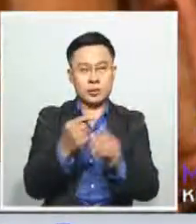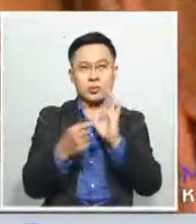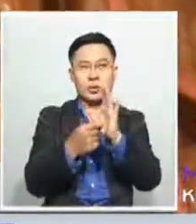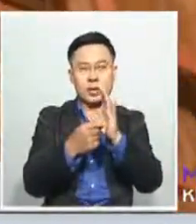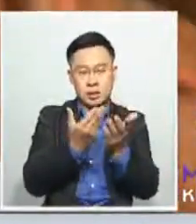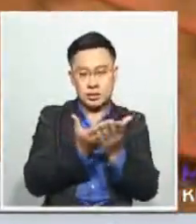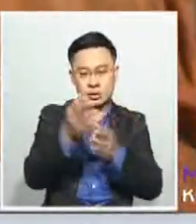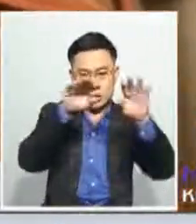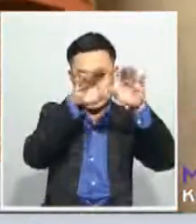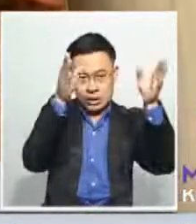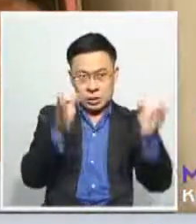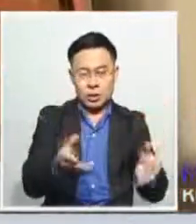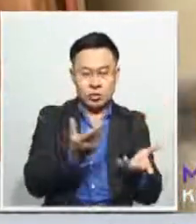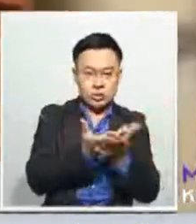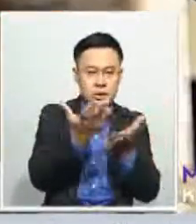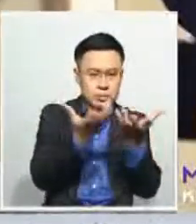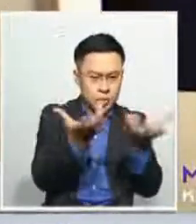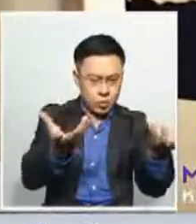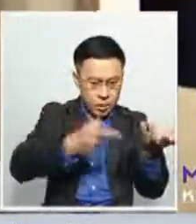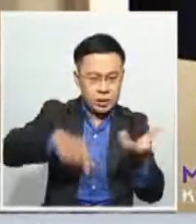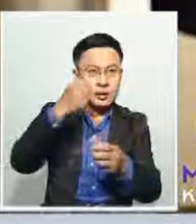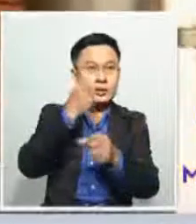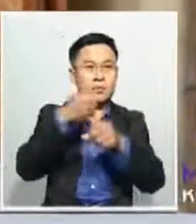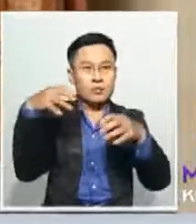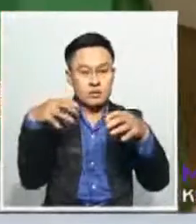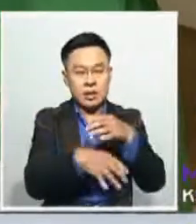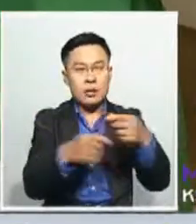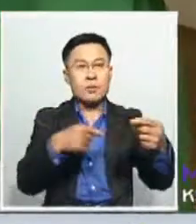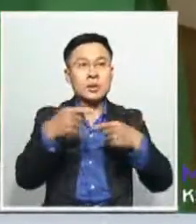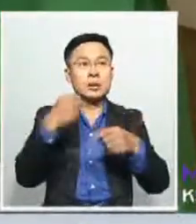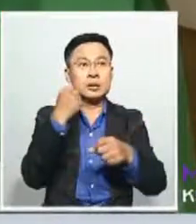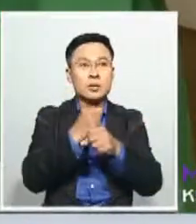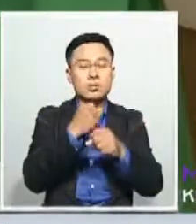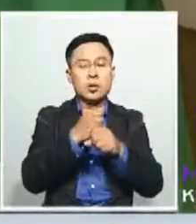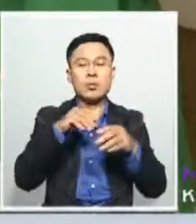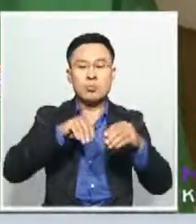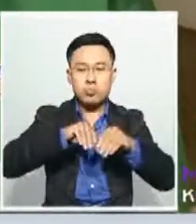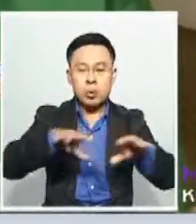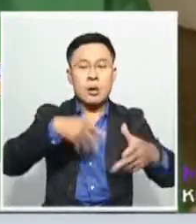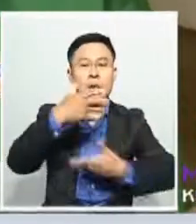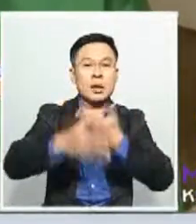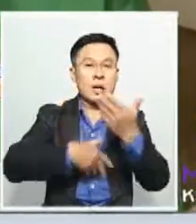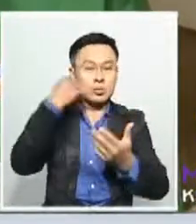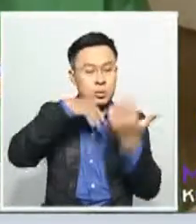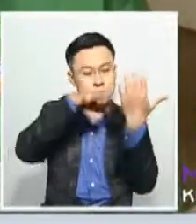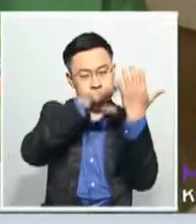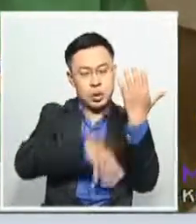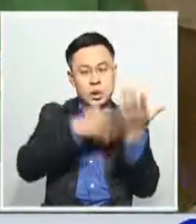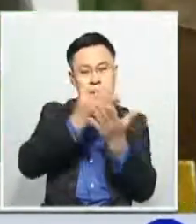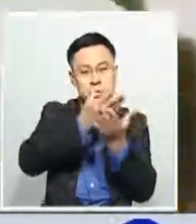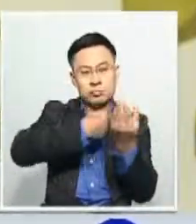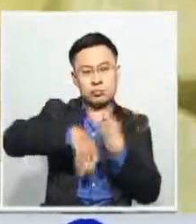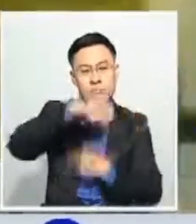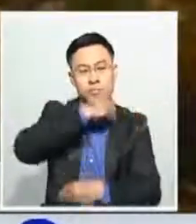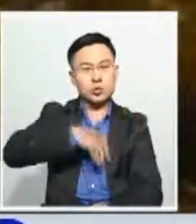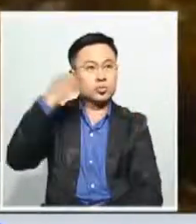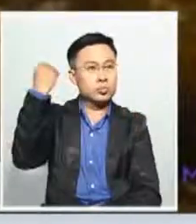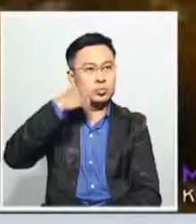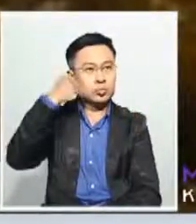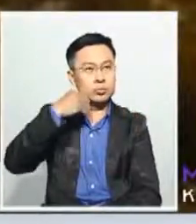าอบนะครับซื้อวัสดุที่ท่านเห็นนะครับการทำธุรกิจตรงนี้ก็ขายได้ทุกวันมีรายได้ทุกวันนะครับ